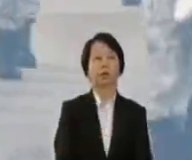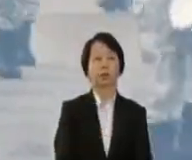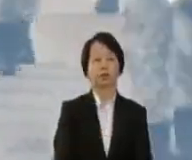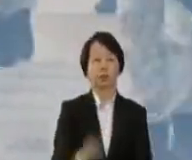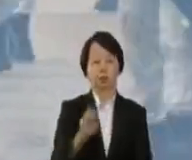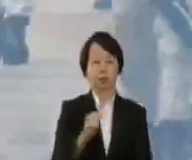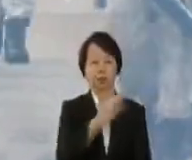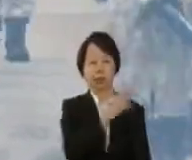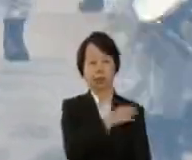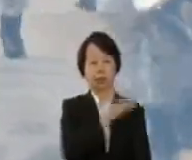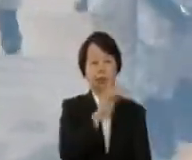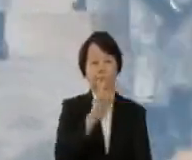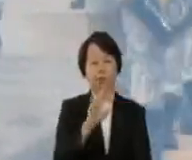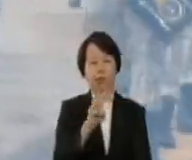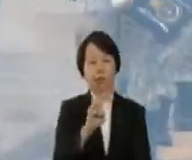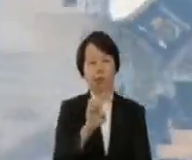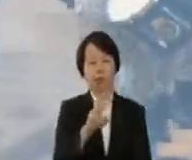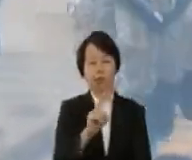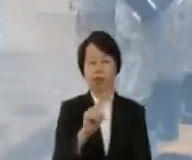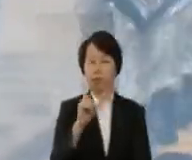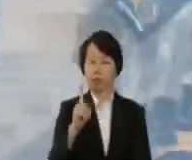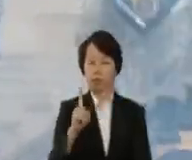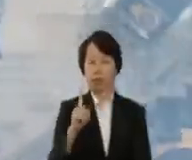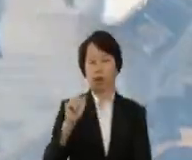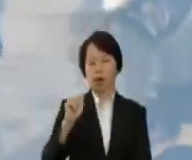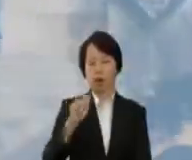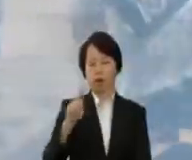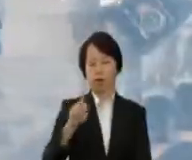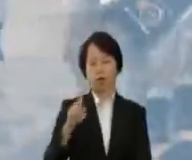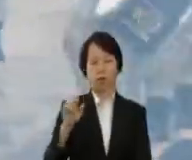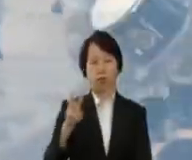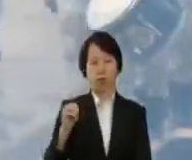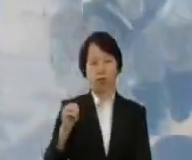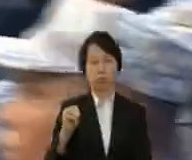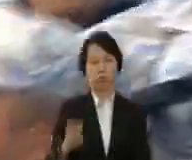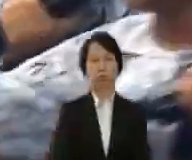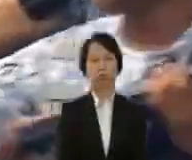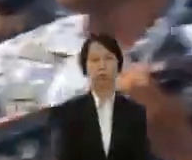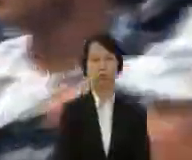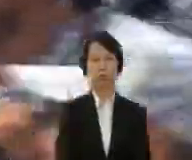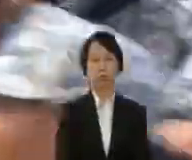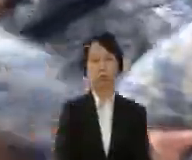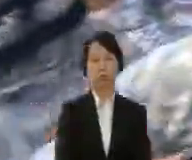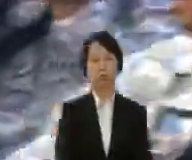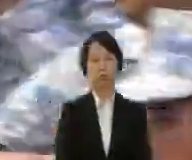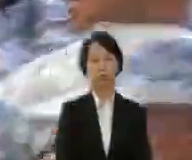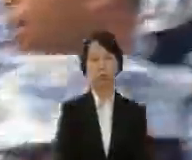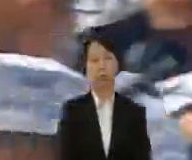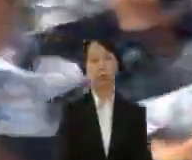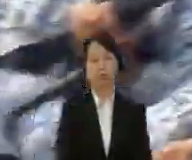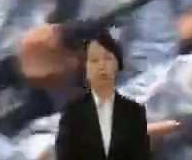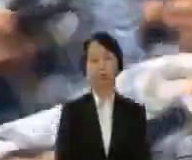Drum Major pegawai Warren 1 PGM Azumi bin Zainal.